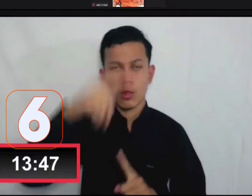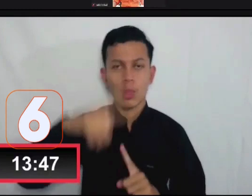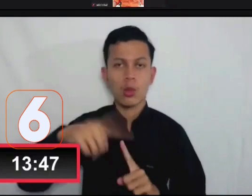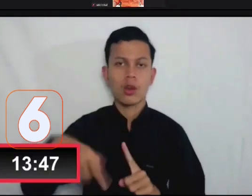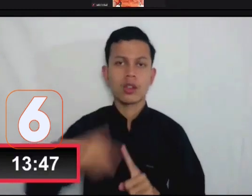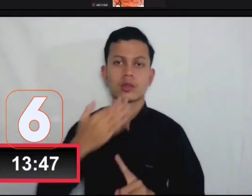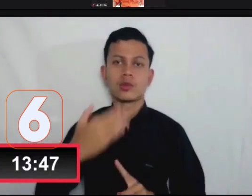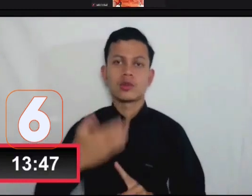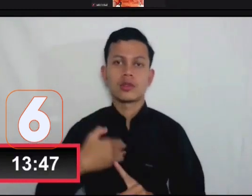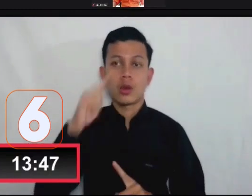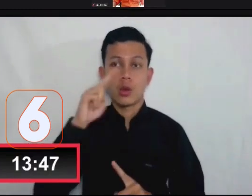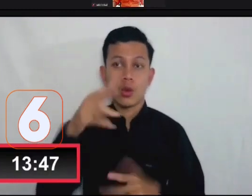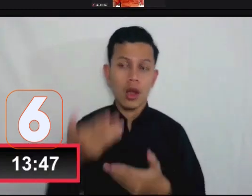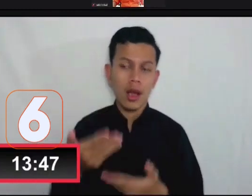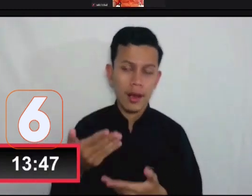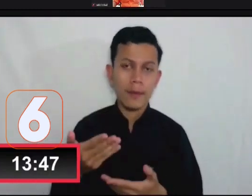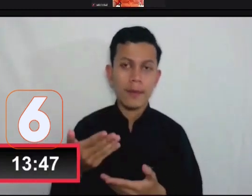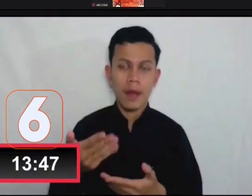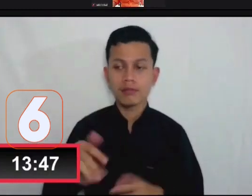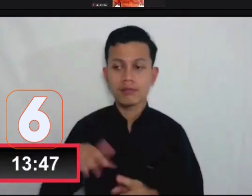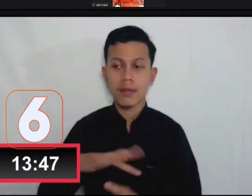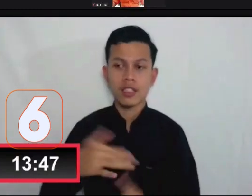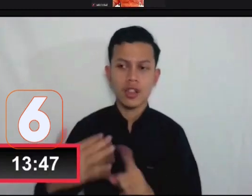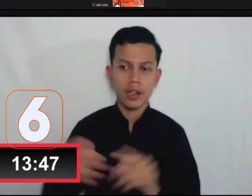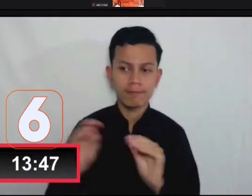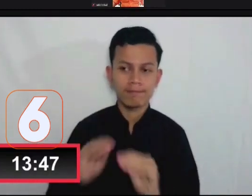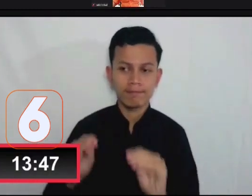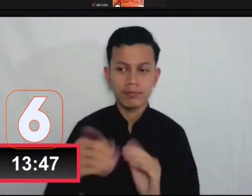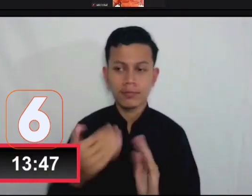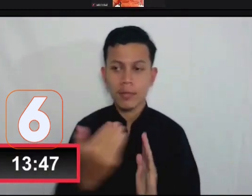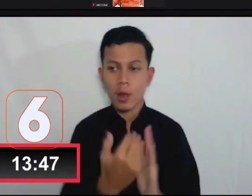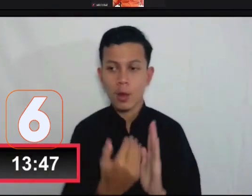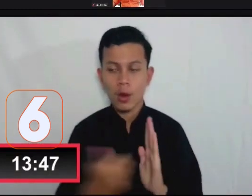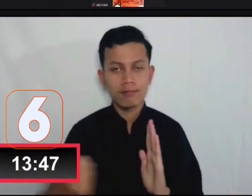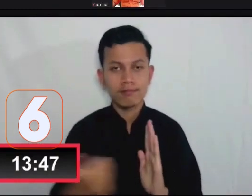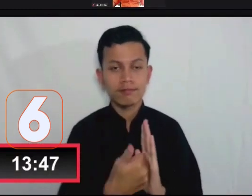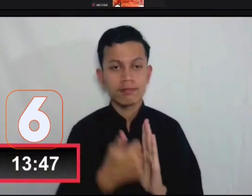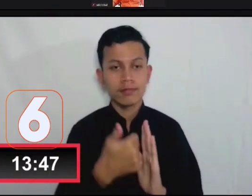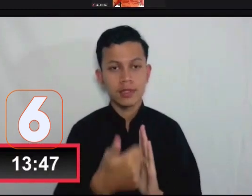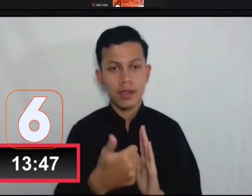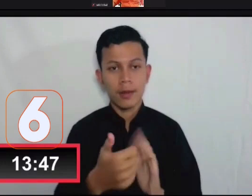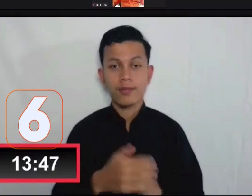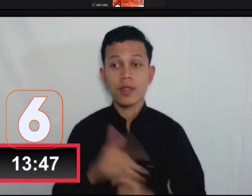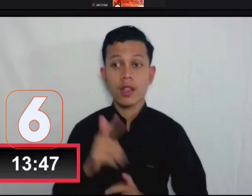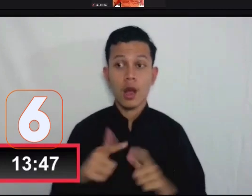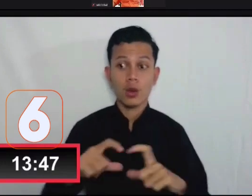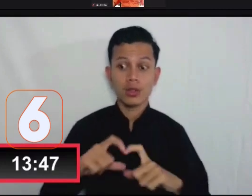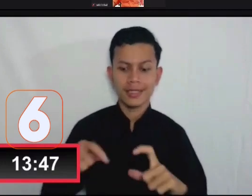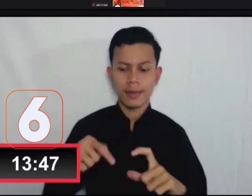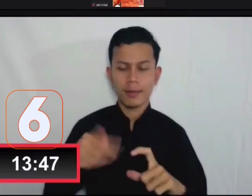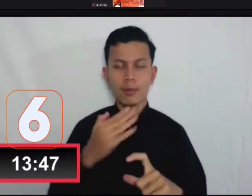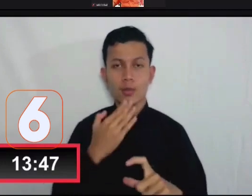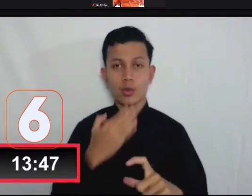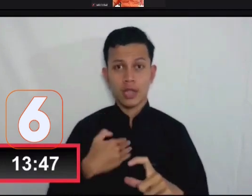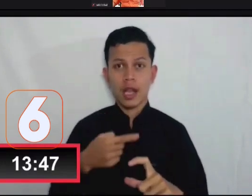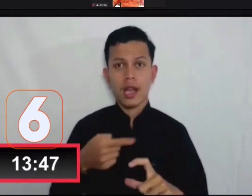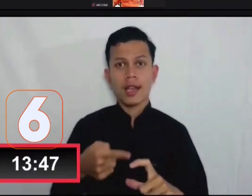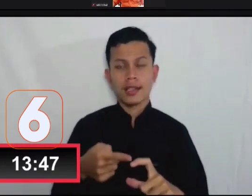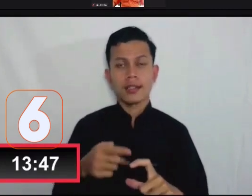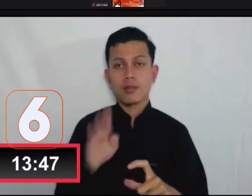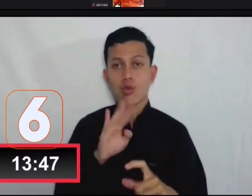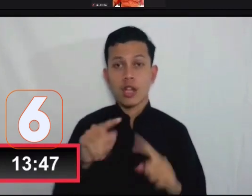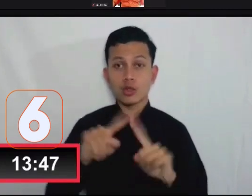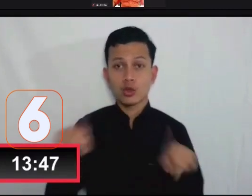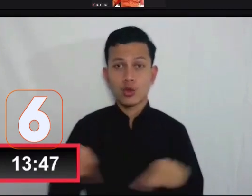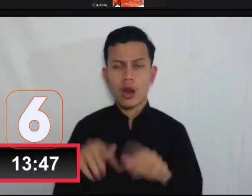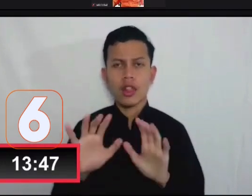mengedukasi masyarakat agar mentaati aturan tersebut bahwa kepemilikan SIM bukan sekedar sebatas Surat Izin Mengemudi namun lebih